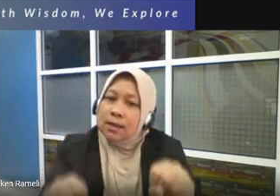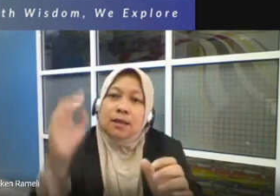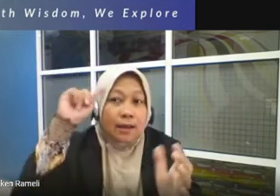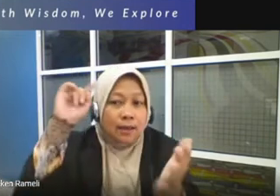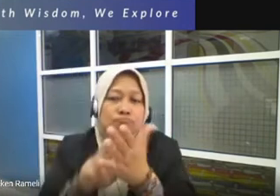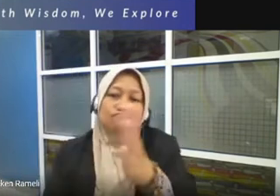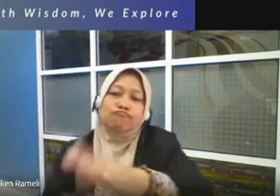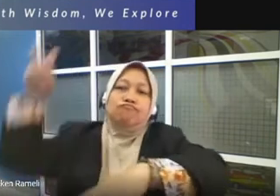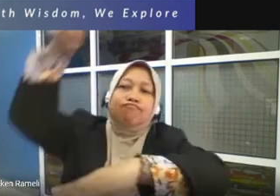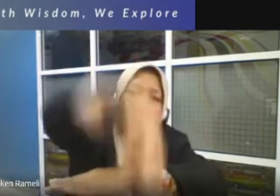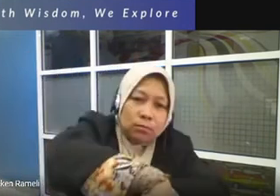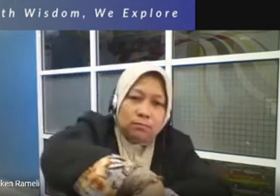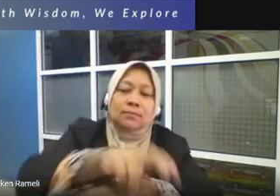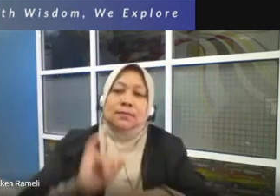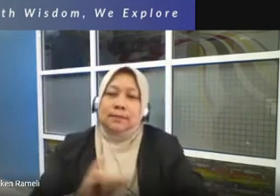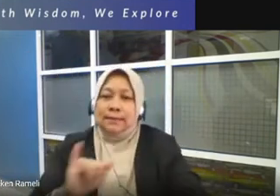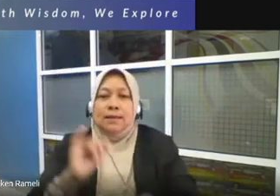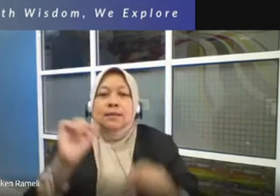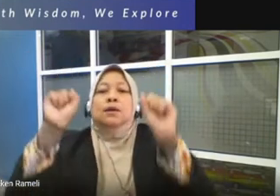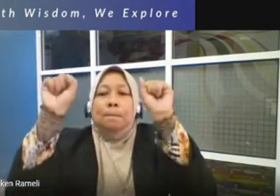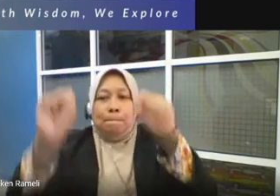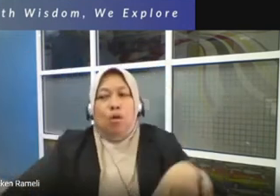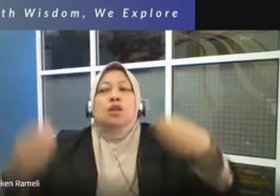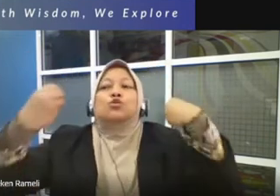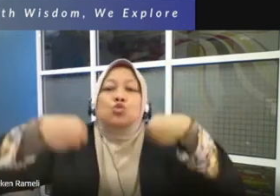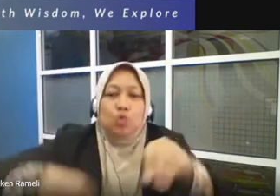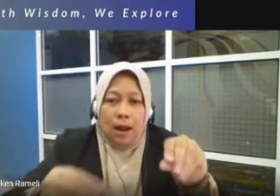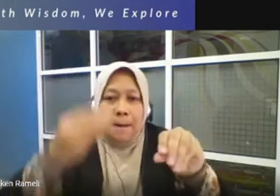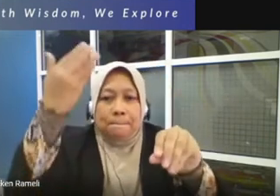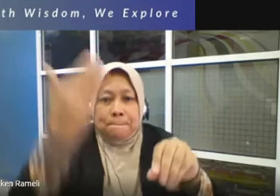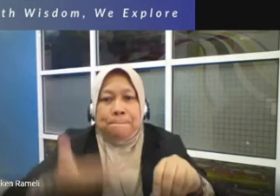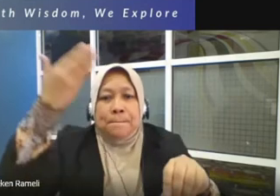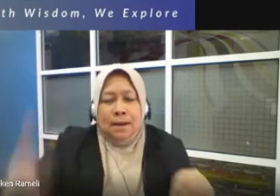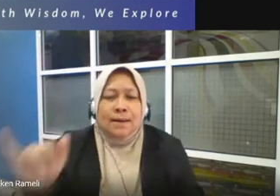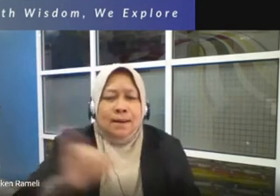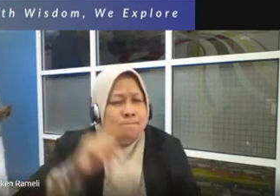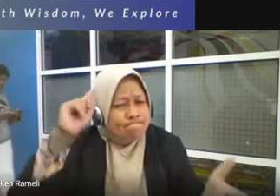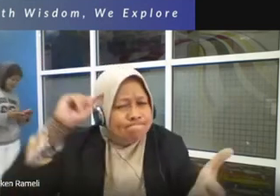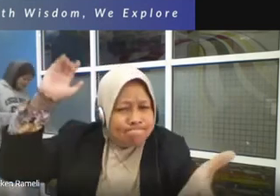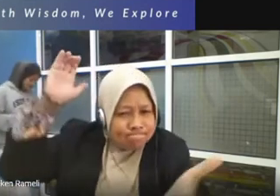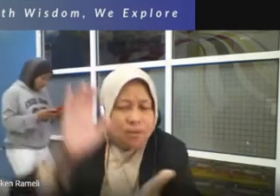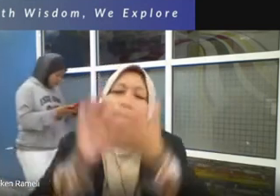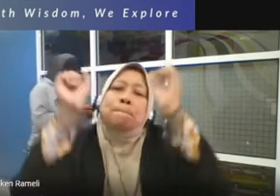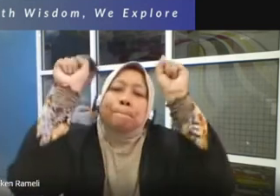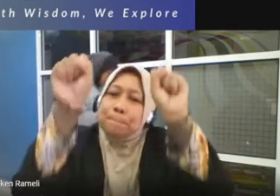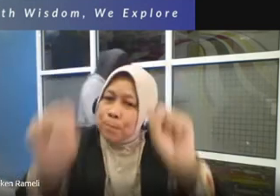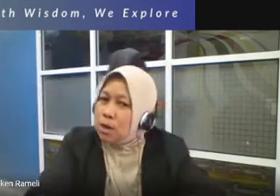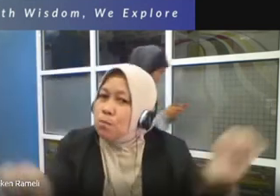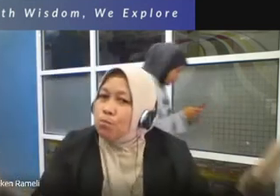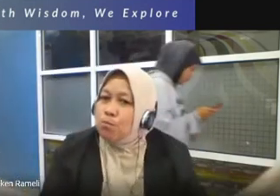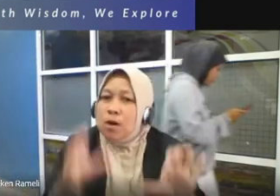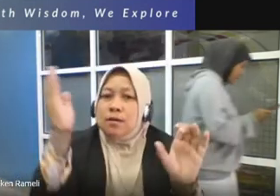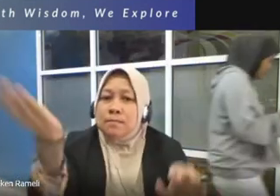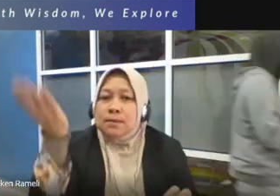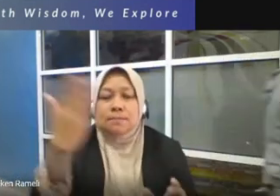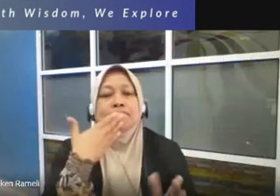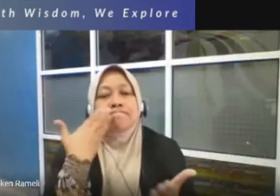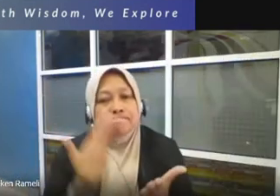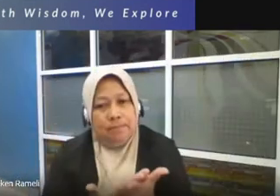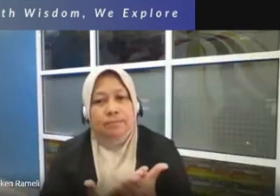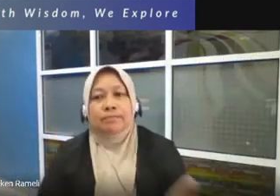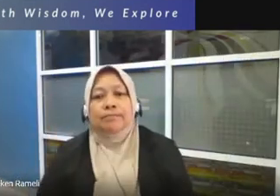pagar. Saya yakin saya boleh jual produk ini. Saya yakin saya boleh buat presentation yang baik.